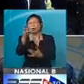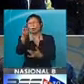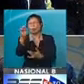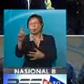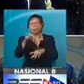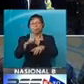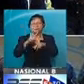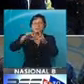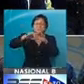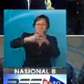sejak Mac lalu